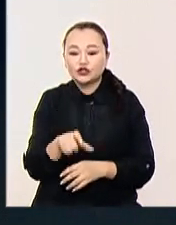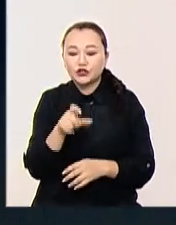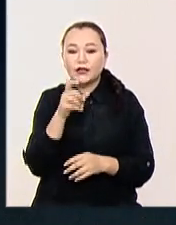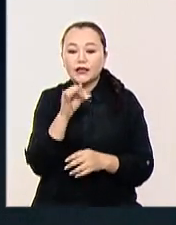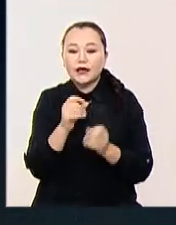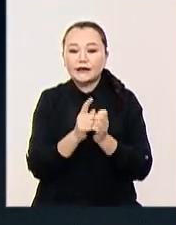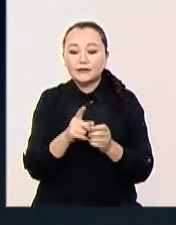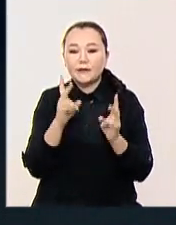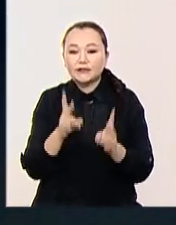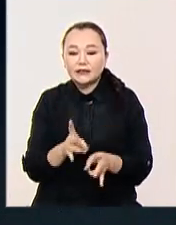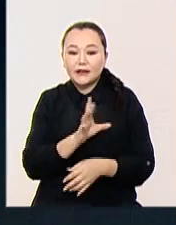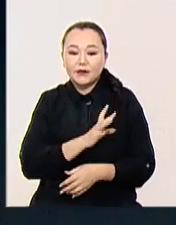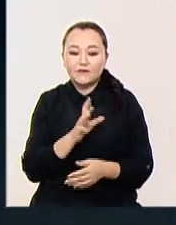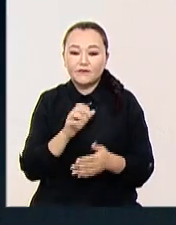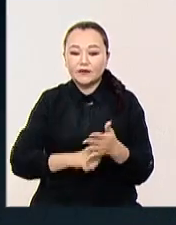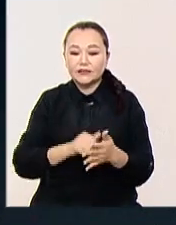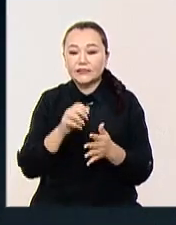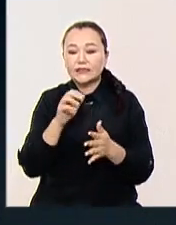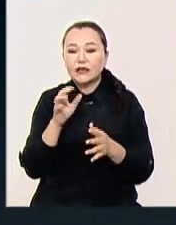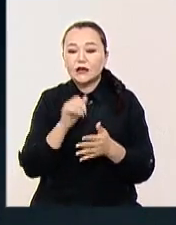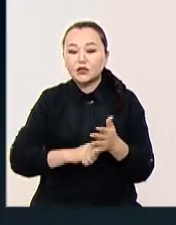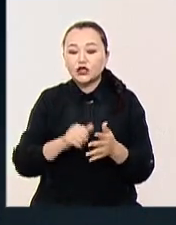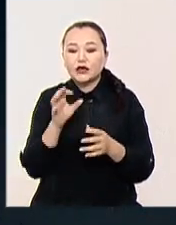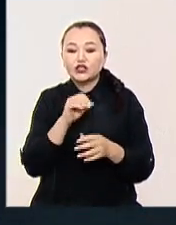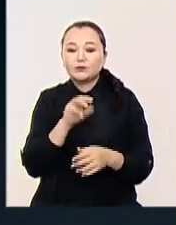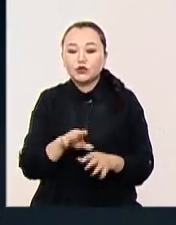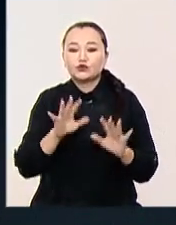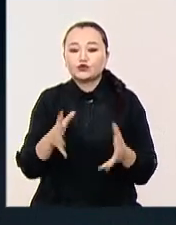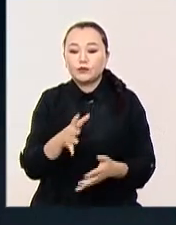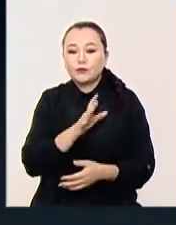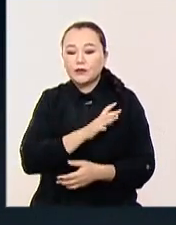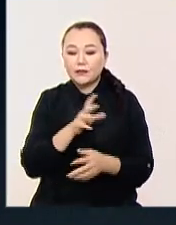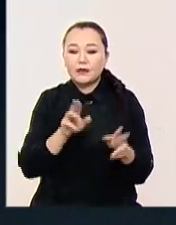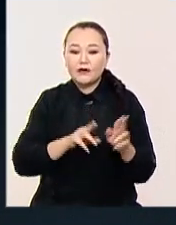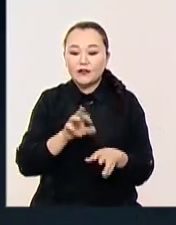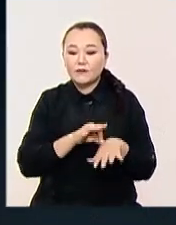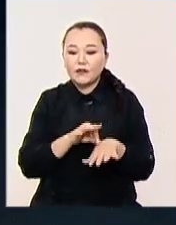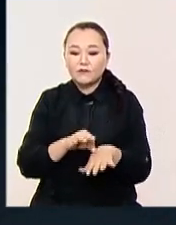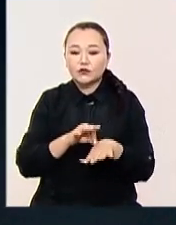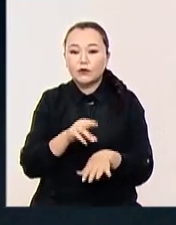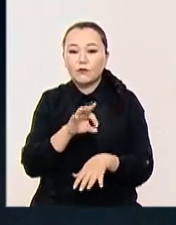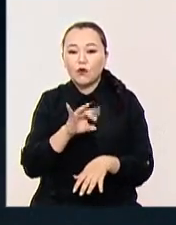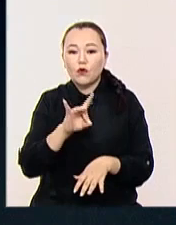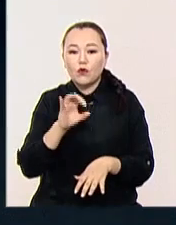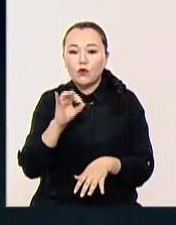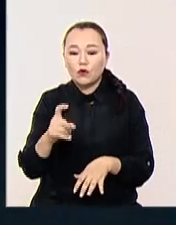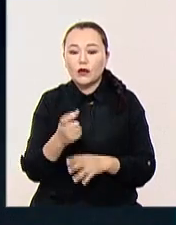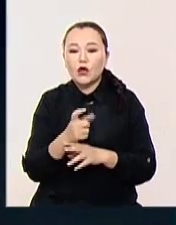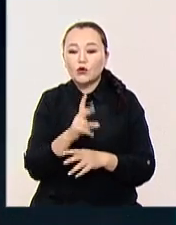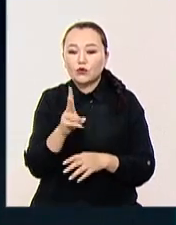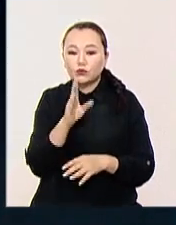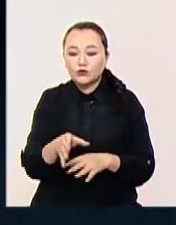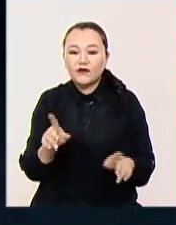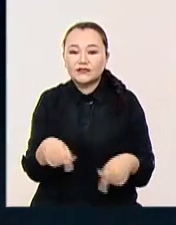11 пострадали. По версии следствия, ЧП произошло из-за нарушений правил перевозки пороха. Как это было и что будет, и кто